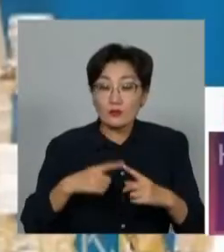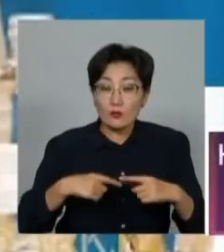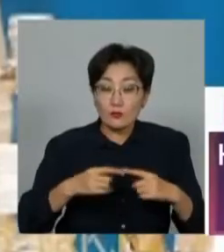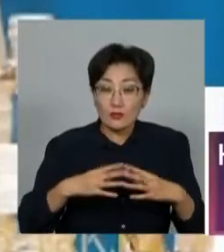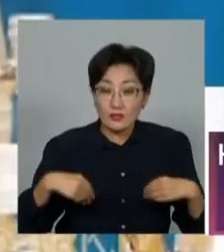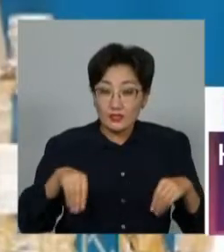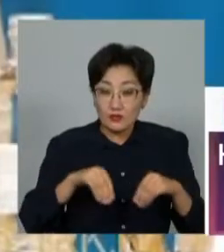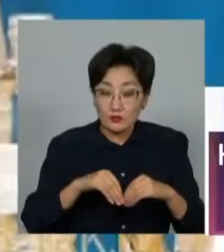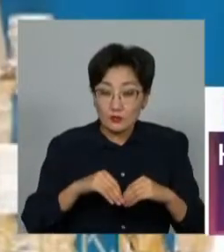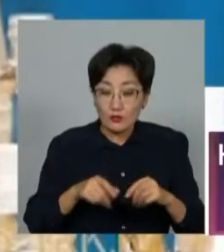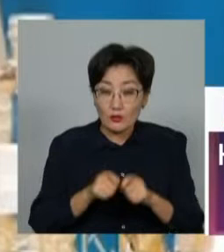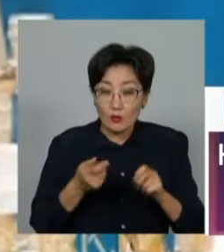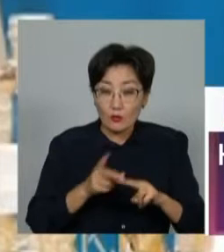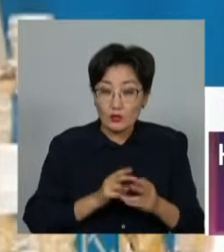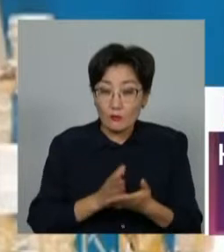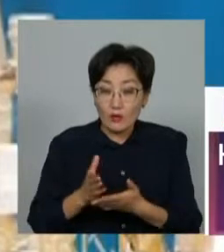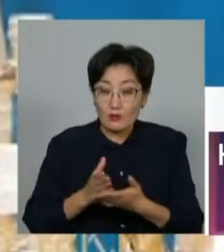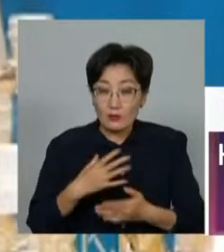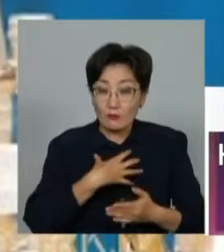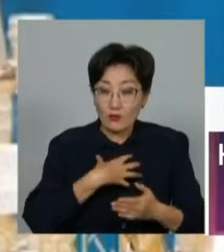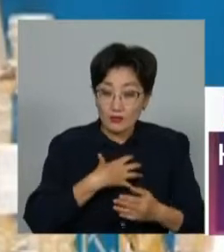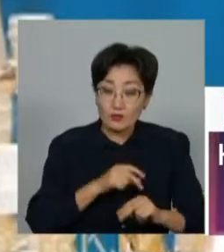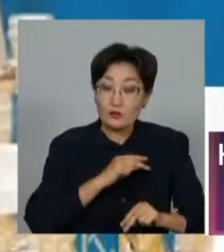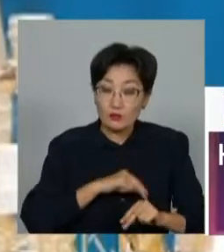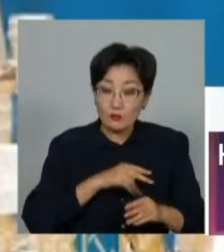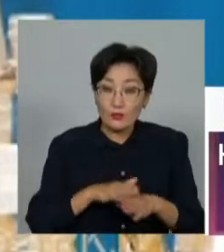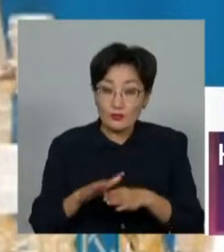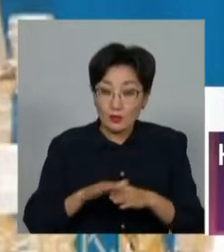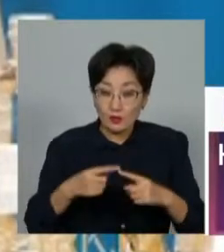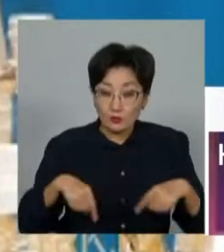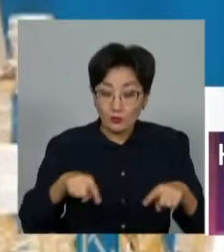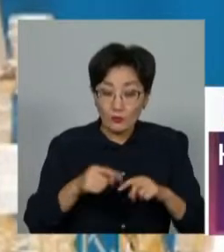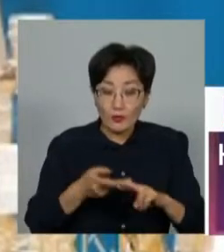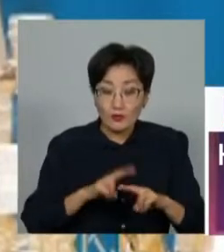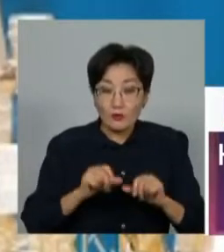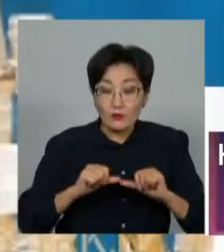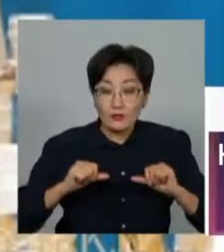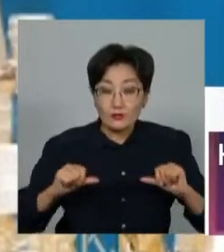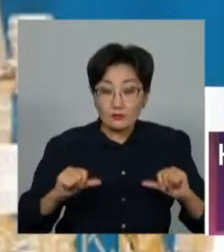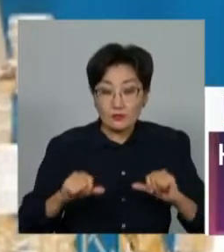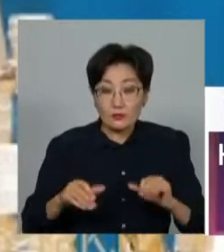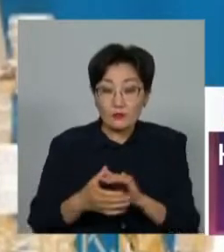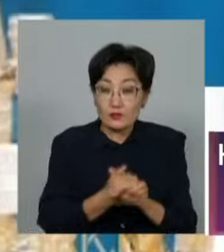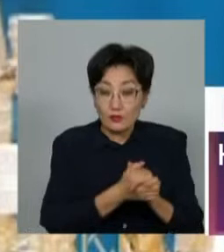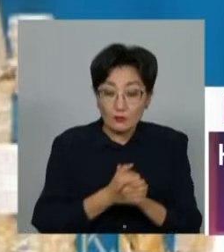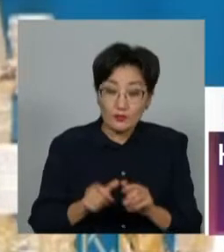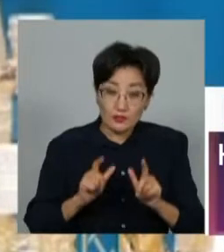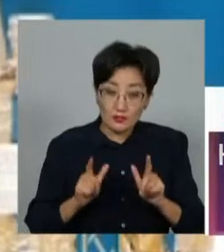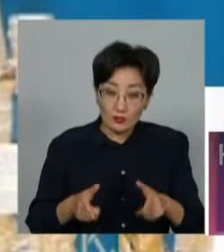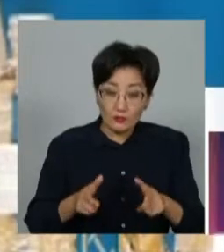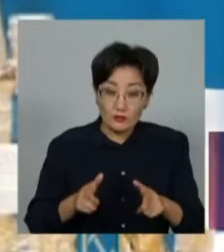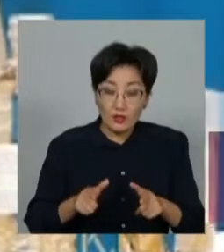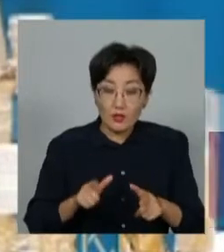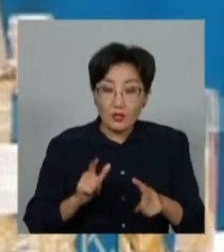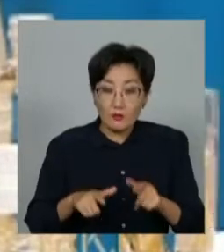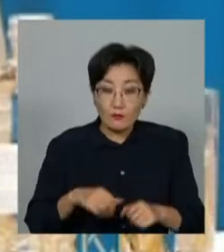құрылуы осы бағыттағы маңызды қадам. Бұл кеңес еліміздегі бірлік пен татулыққа